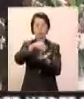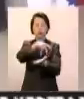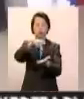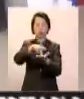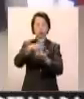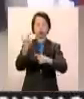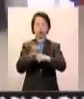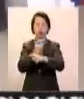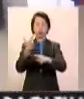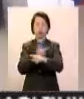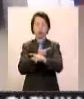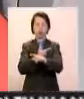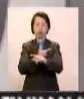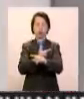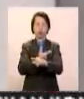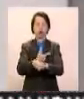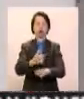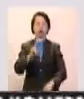Pulapol.